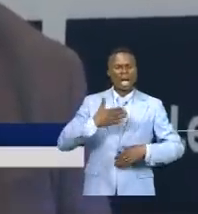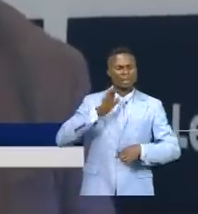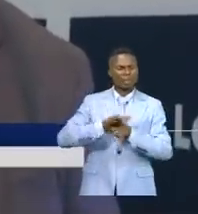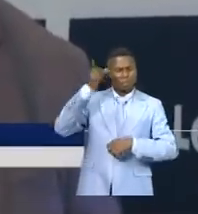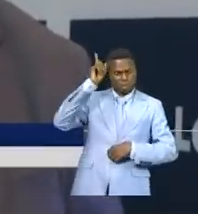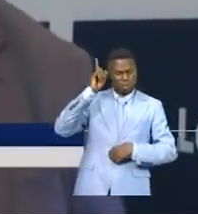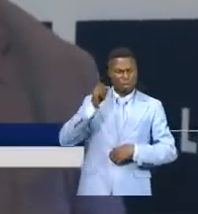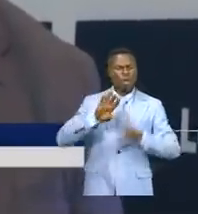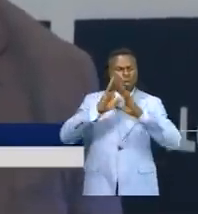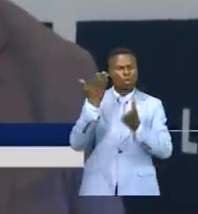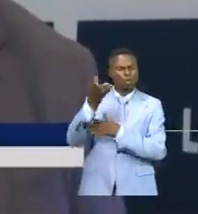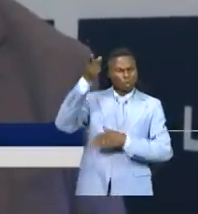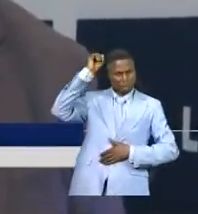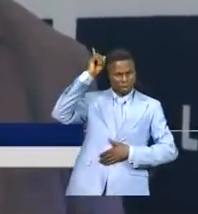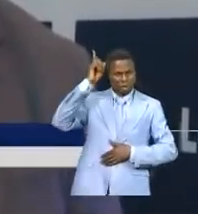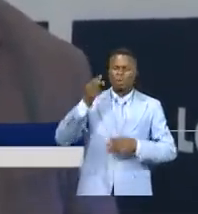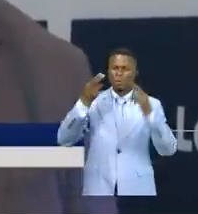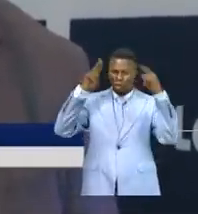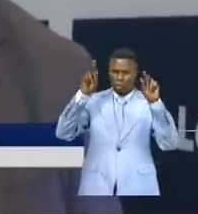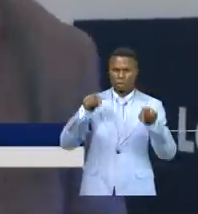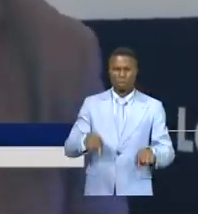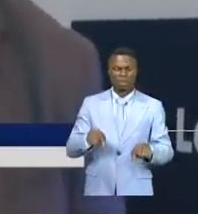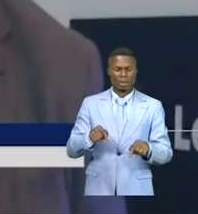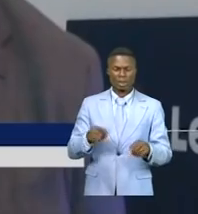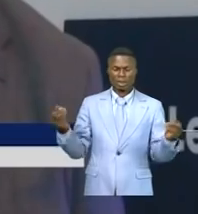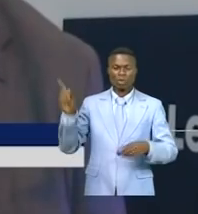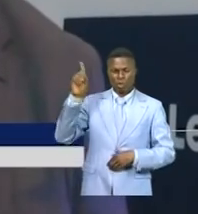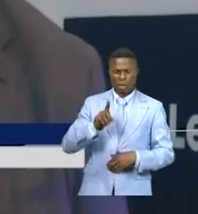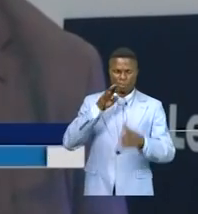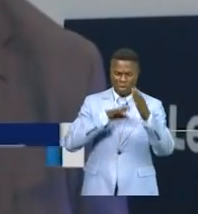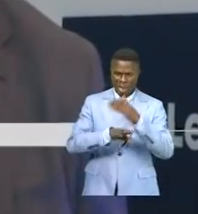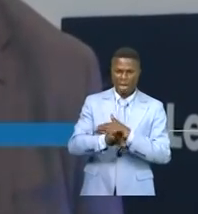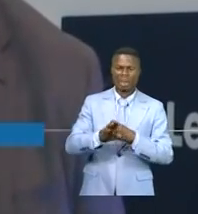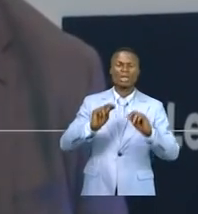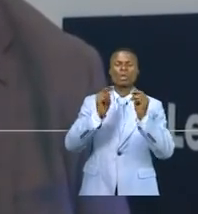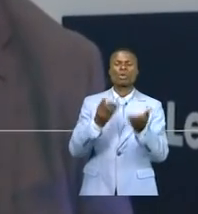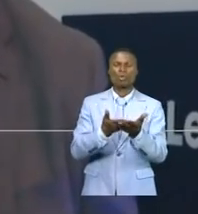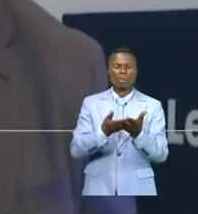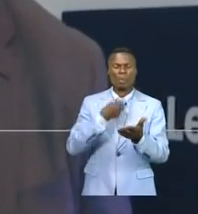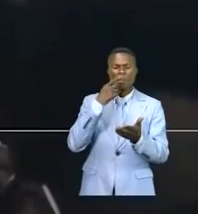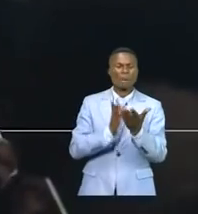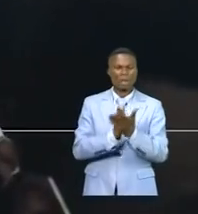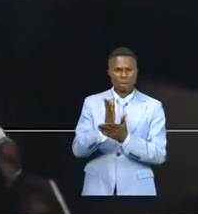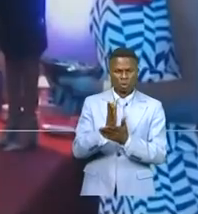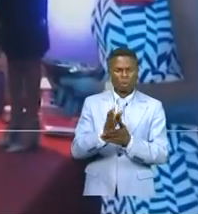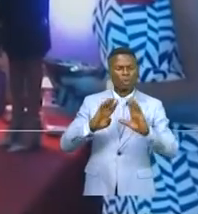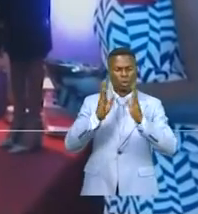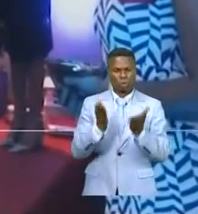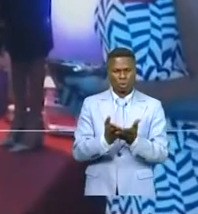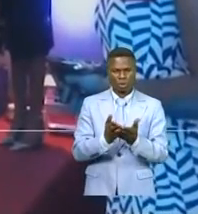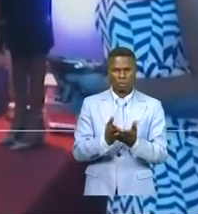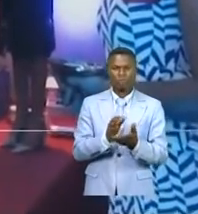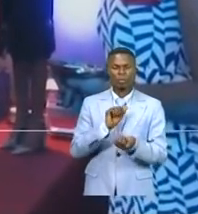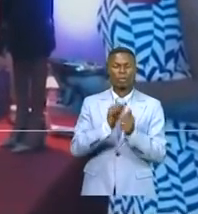chose qui donne son mérite, c'est de s'être libéré et de dire l'intellectuel va s'exprimer en dehors du pouvoir, en dehors des titres.